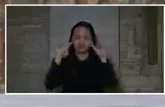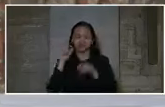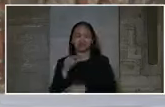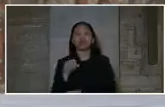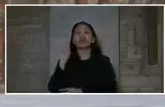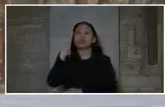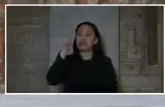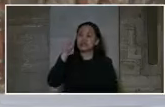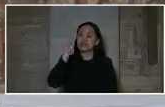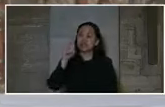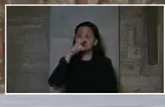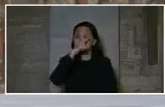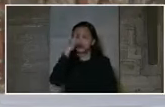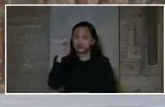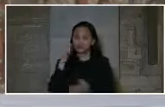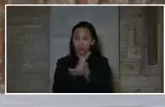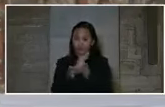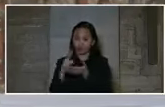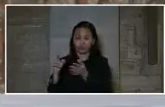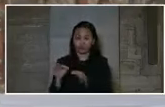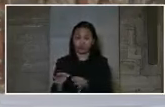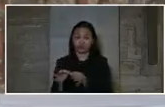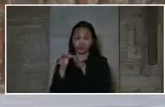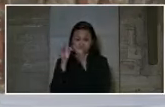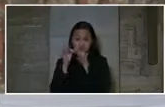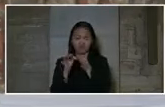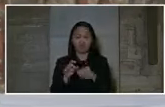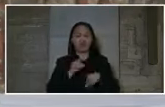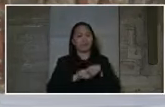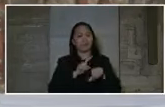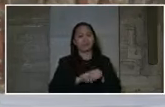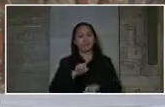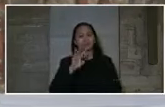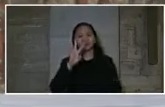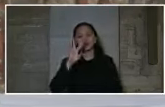Oo, sa pagdiriwang ng banal na misa ng 4:30.